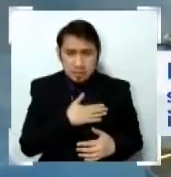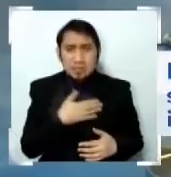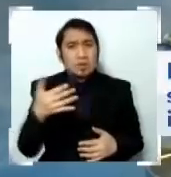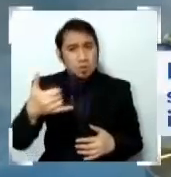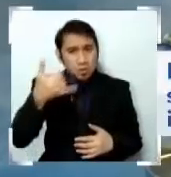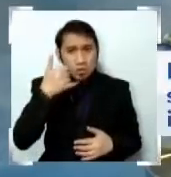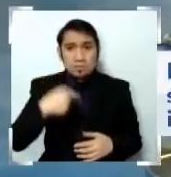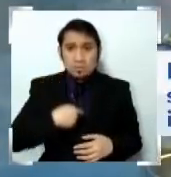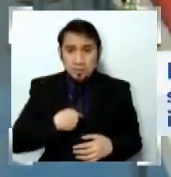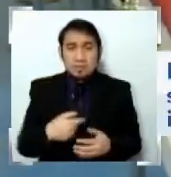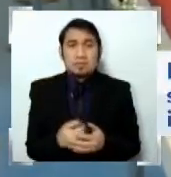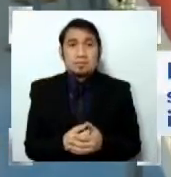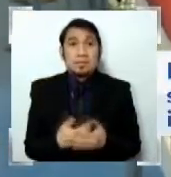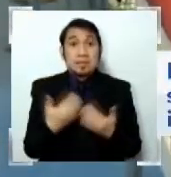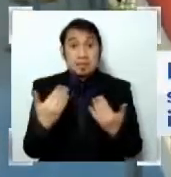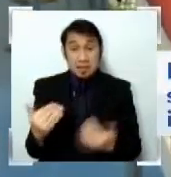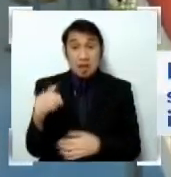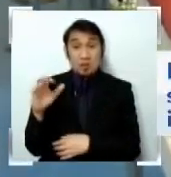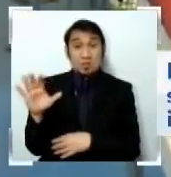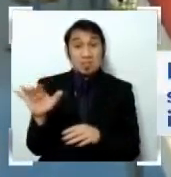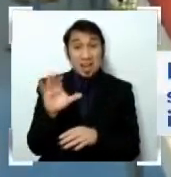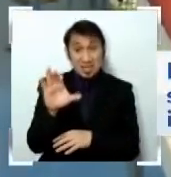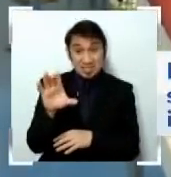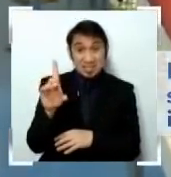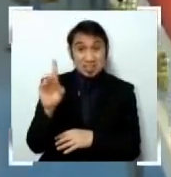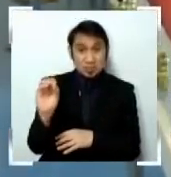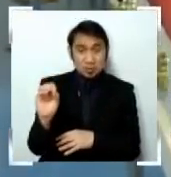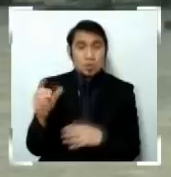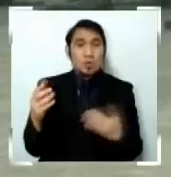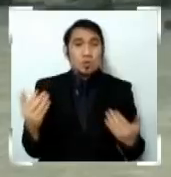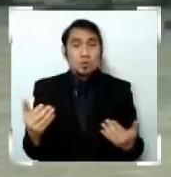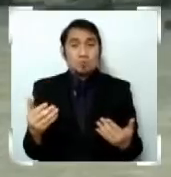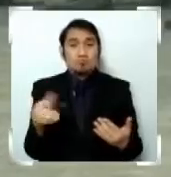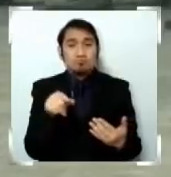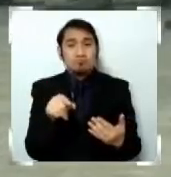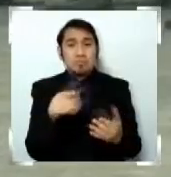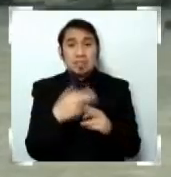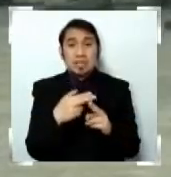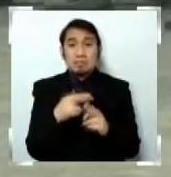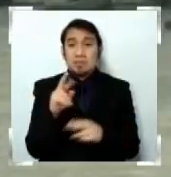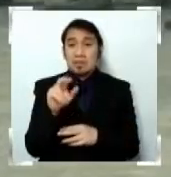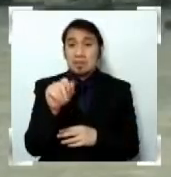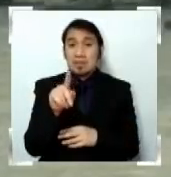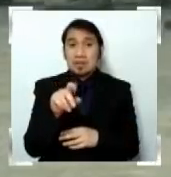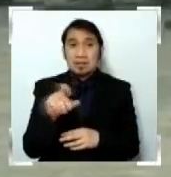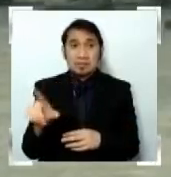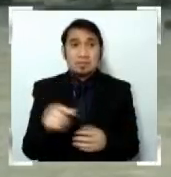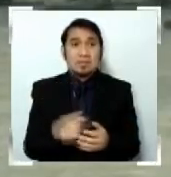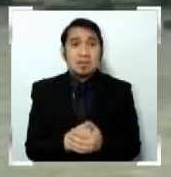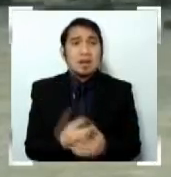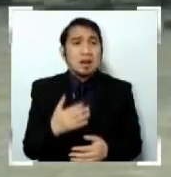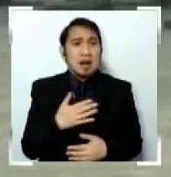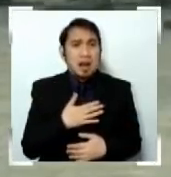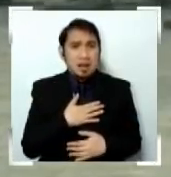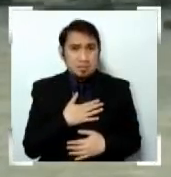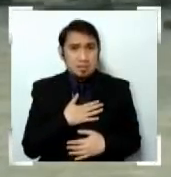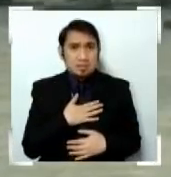rin ang byuda ni Sergeant Butch Maestro na si Razel. Ang akong kuhan lang, sir, nga